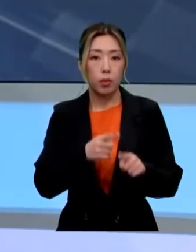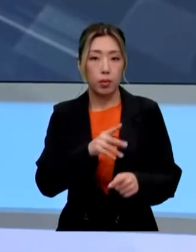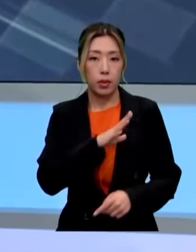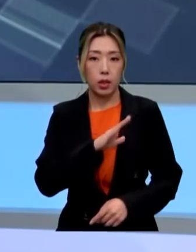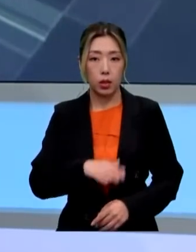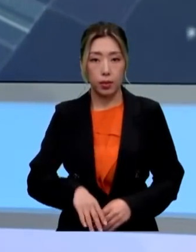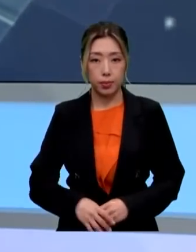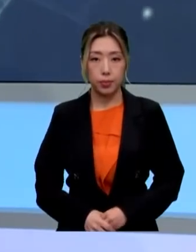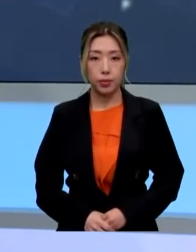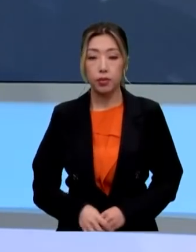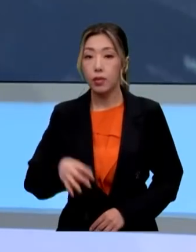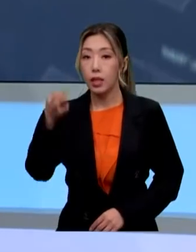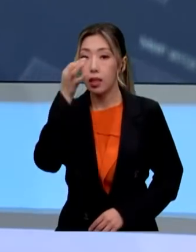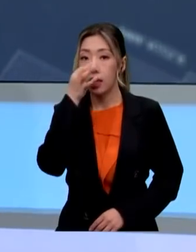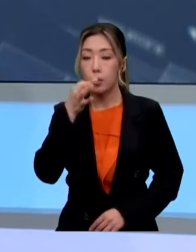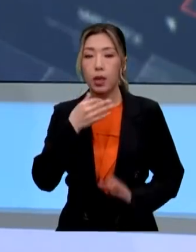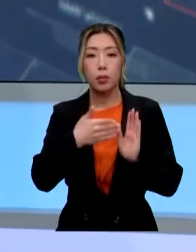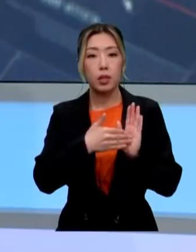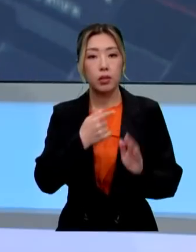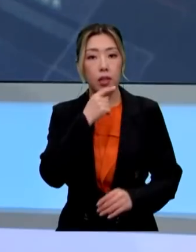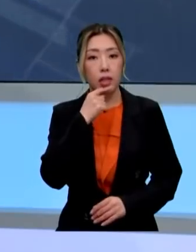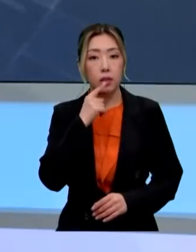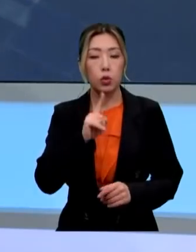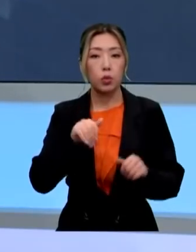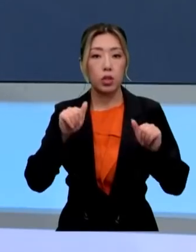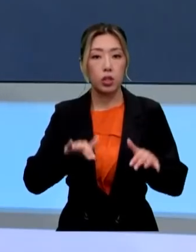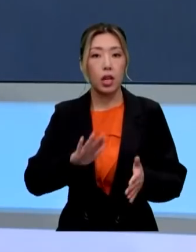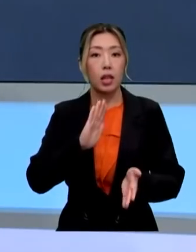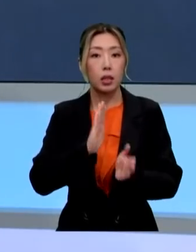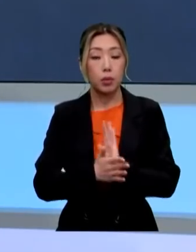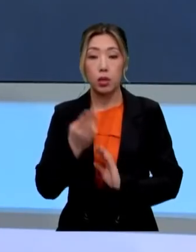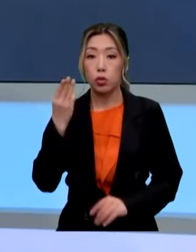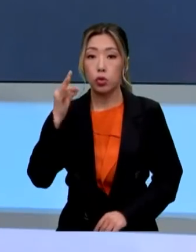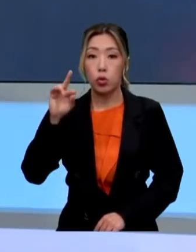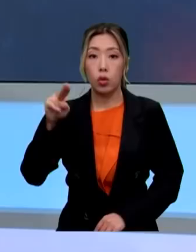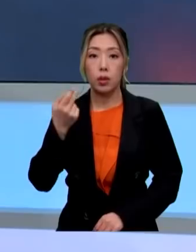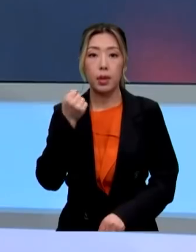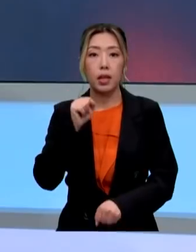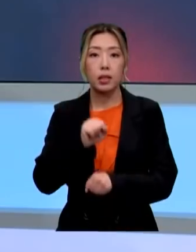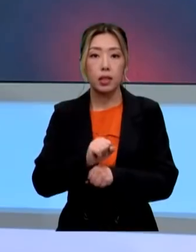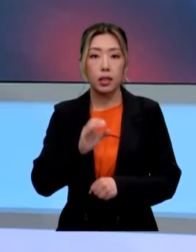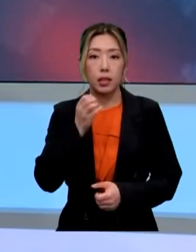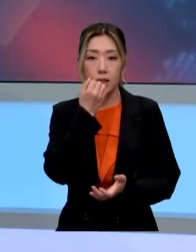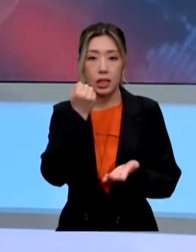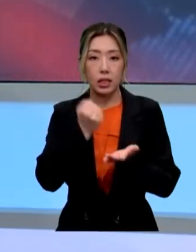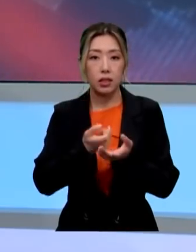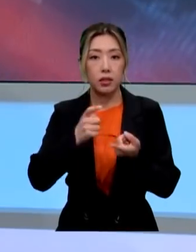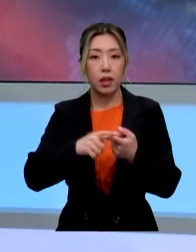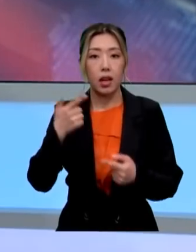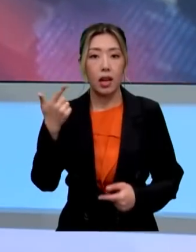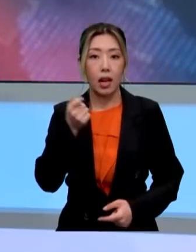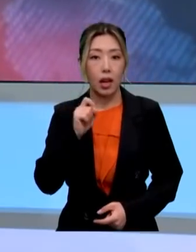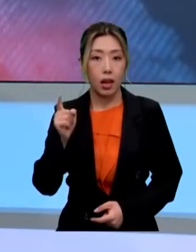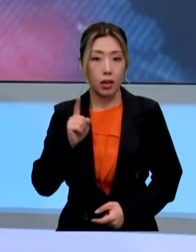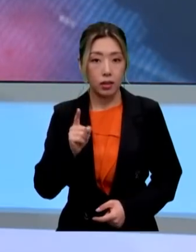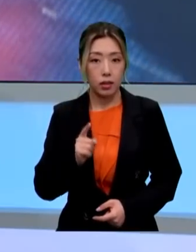государств. МИД Германии призвал Россию отменить свое решение. Шольц заявил о приостановлении сертификации газопровода «Северный поток-2».